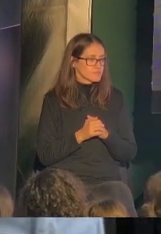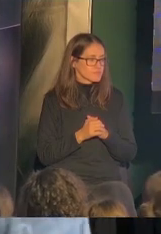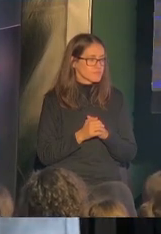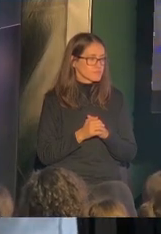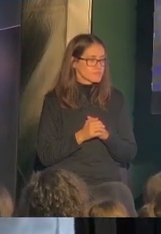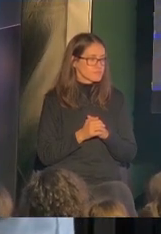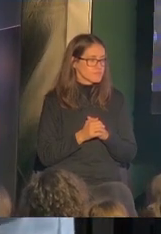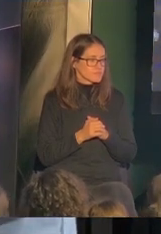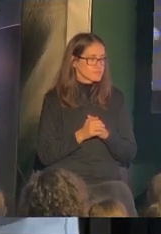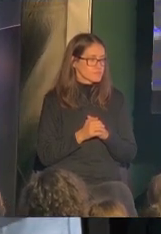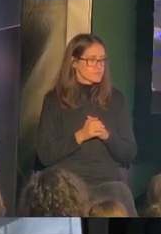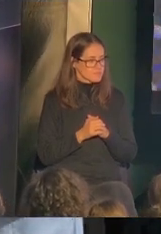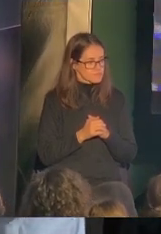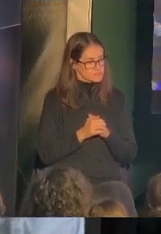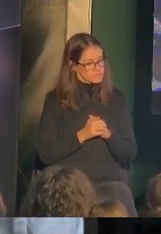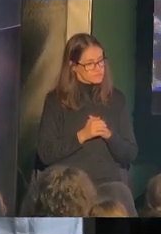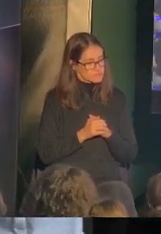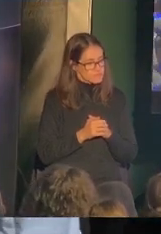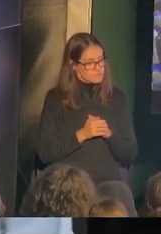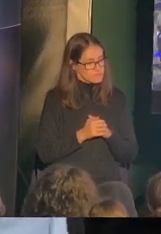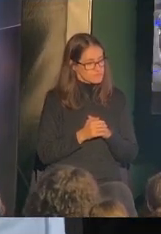Després seguirem